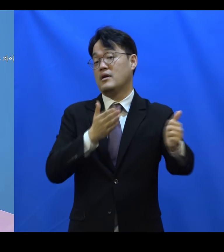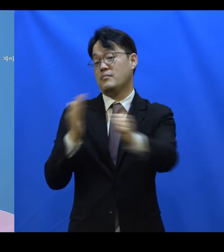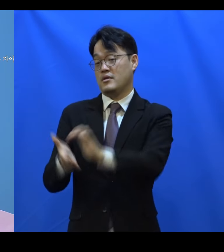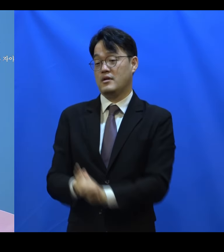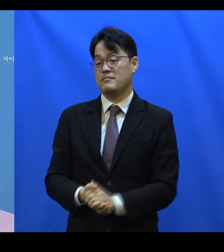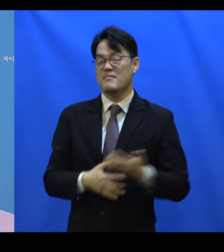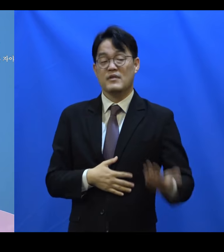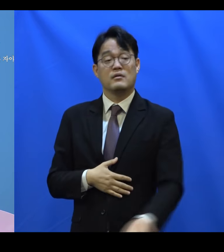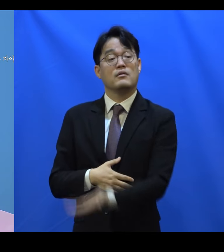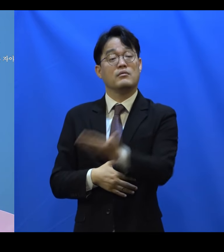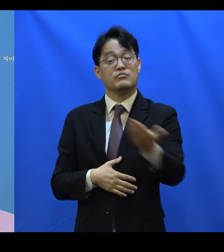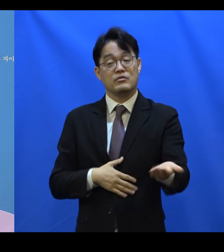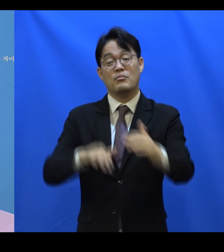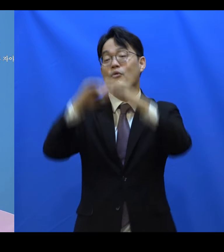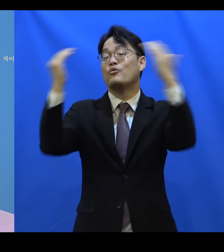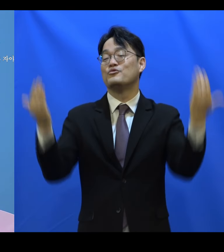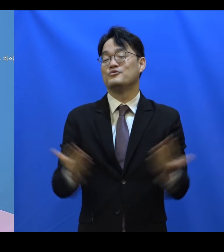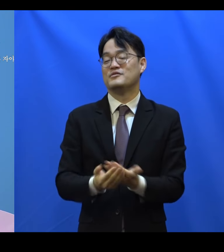백합화이십니다.